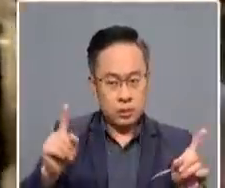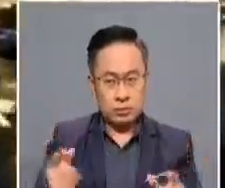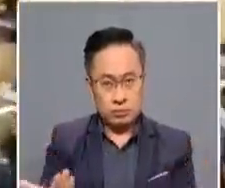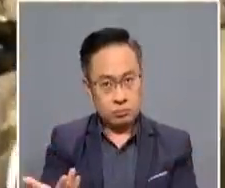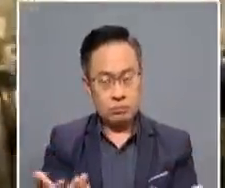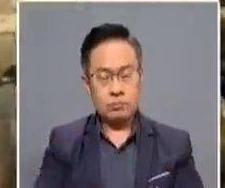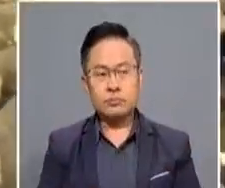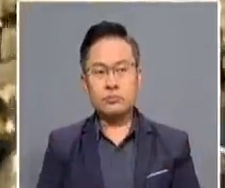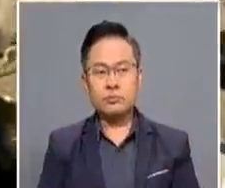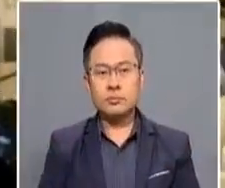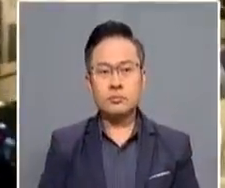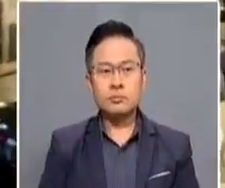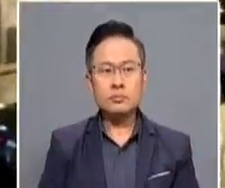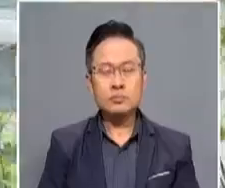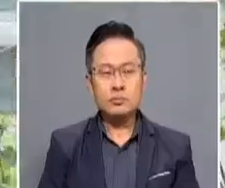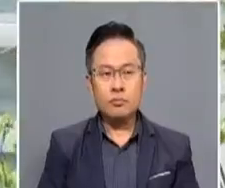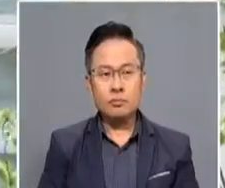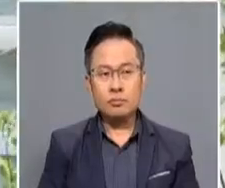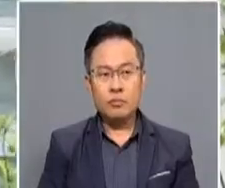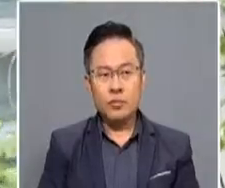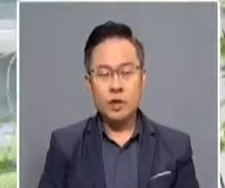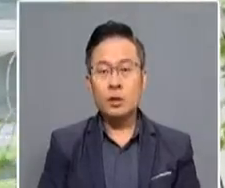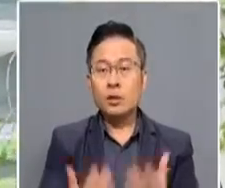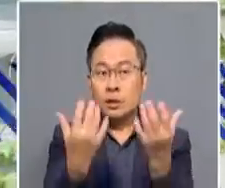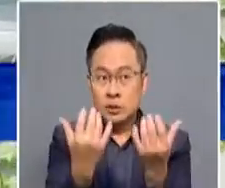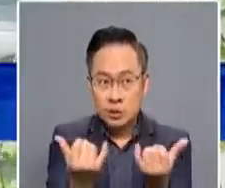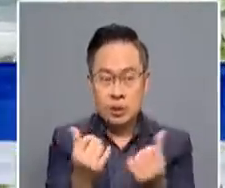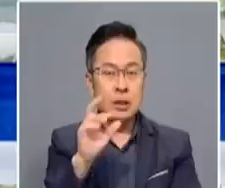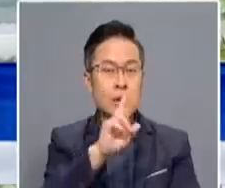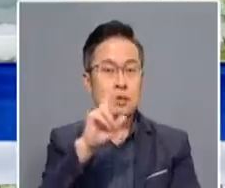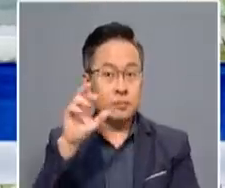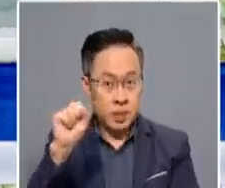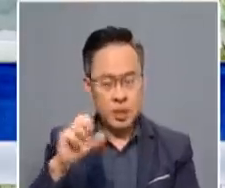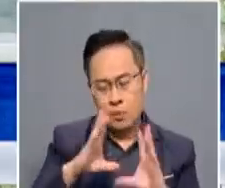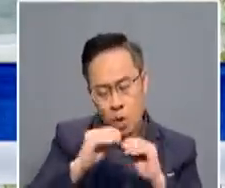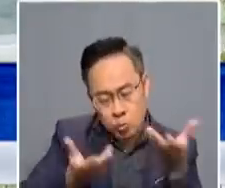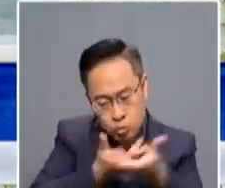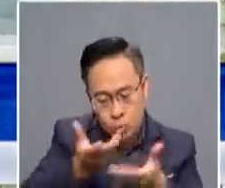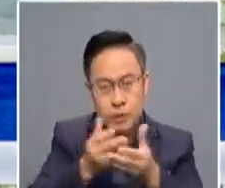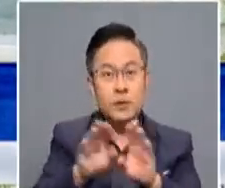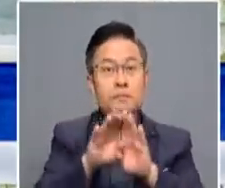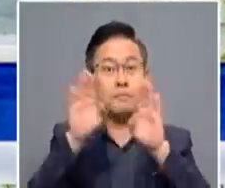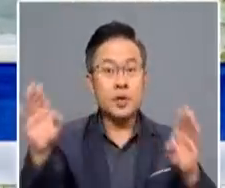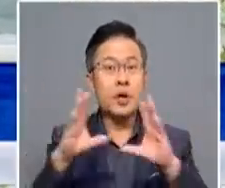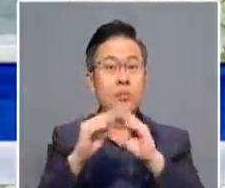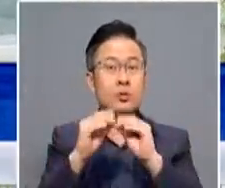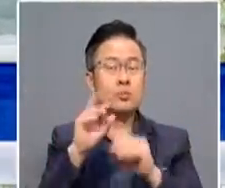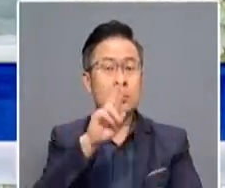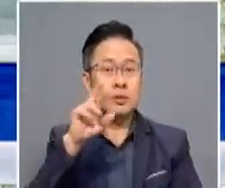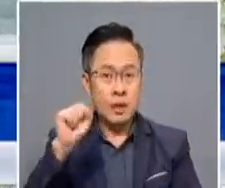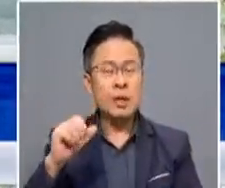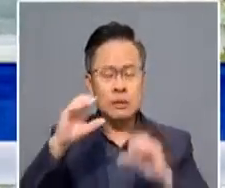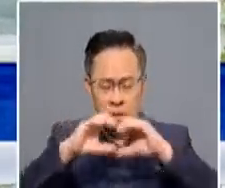มนตรีค่ะ วันนี้ก็ทราบว่าสภาก็จะมีการหารือเรื่องการเปิดสภาวิสามัญซึ่งรัฐบาลมีความคิ